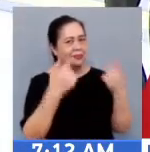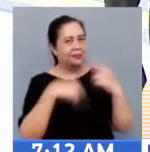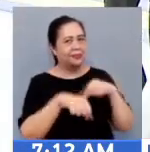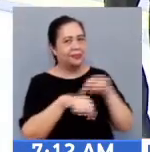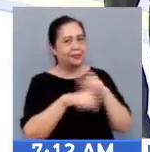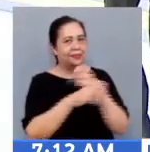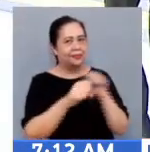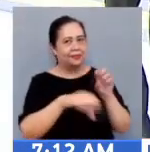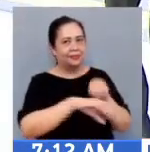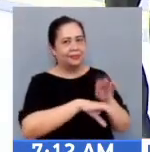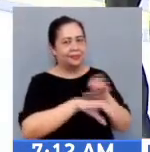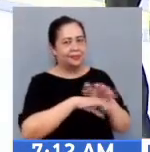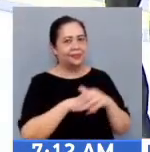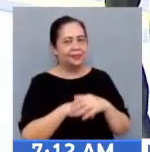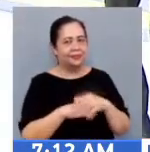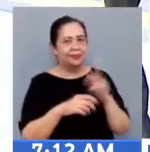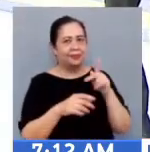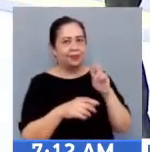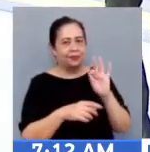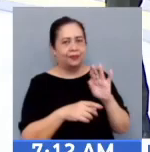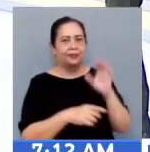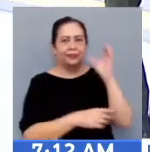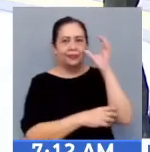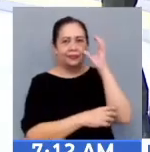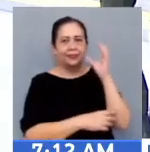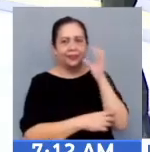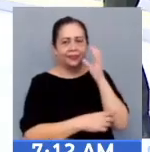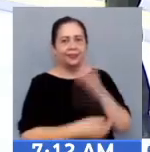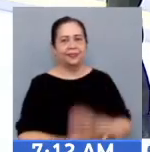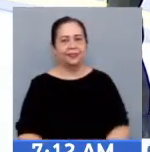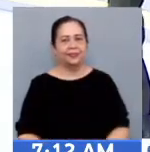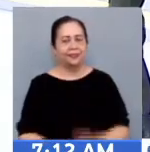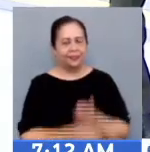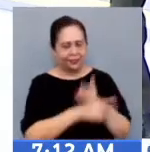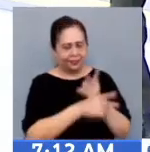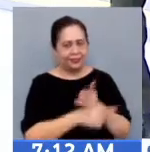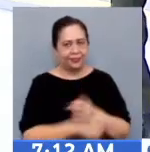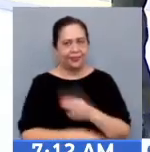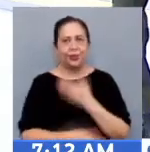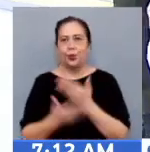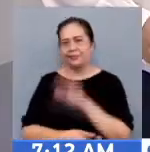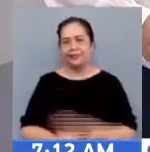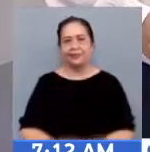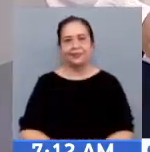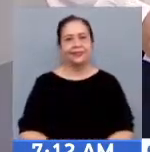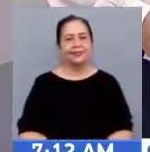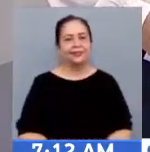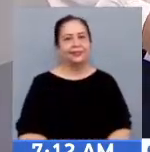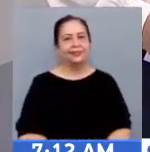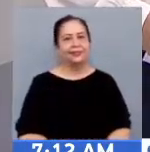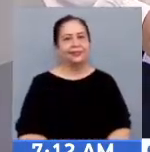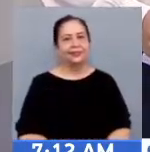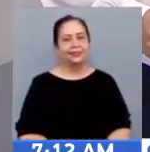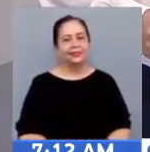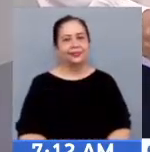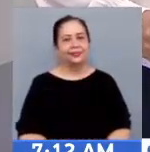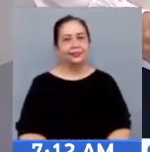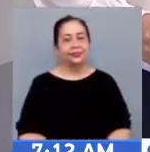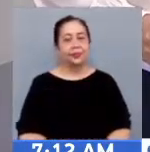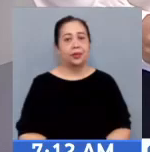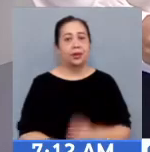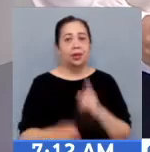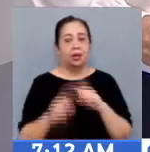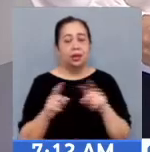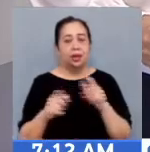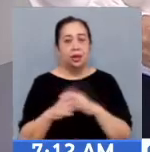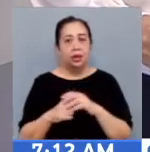Advisor, Professor Clarita Carlos. Ingat po. Good morning, Arnold. Good morning. Hindi sa supply ng problema